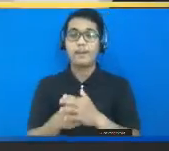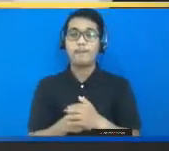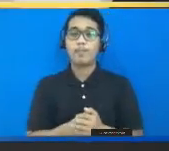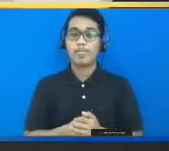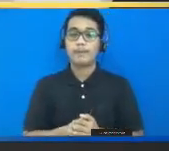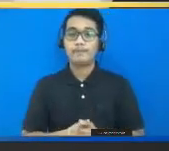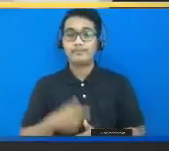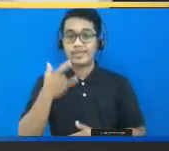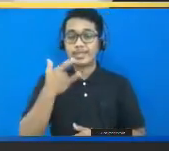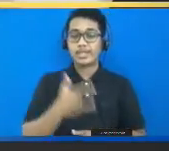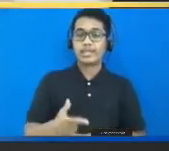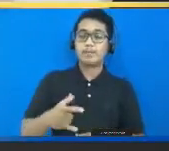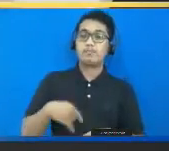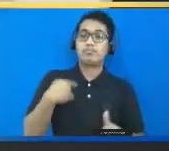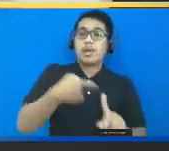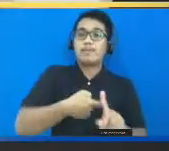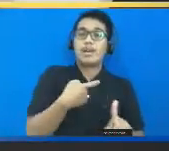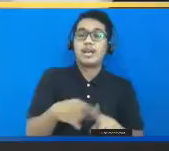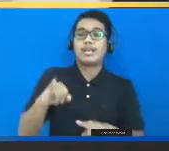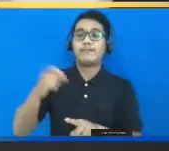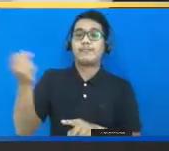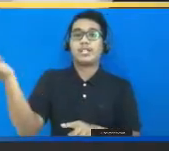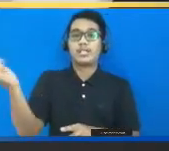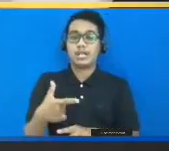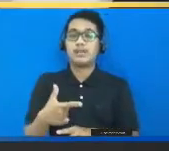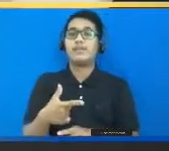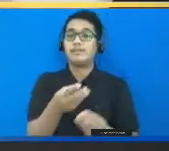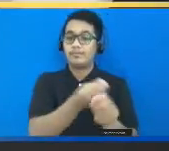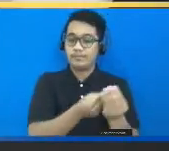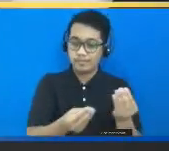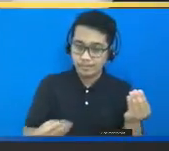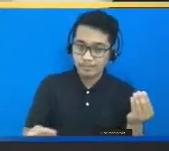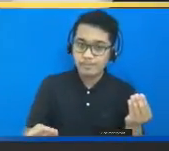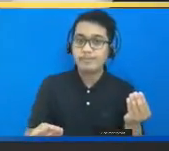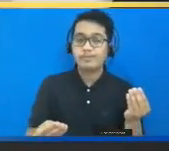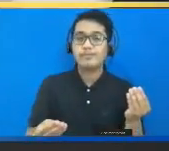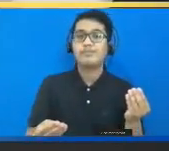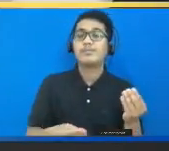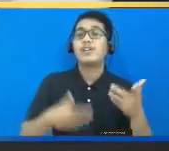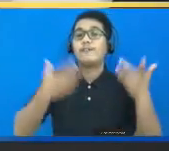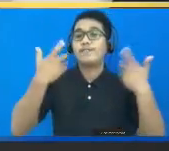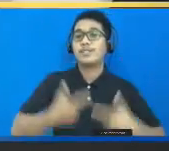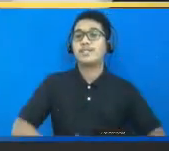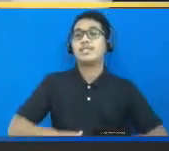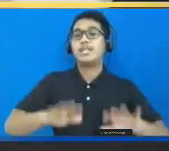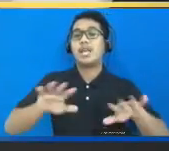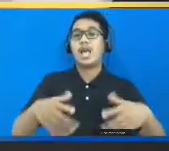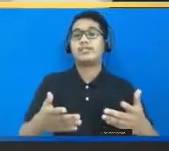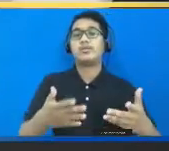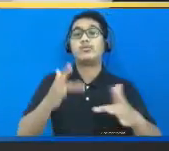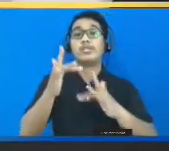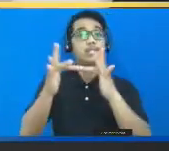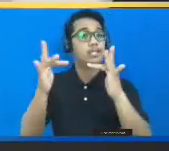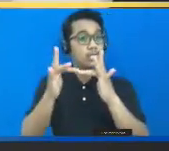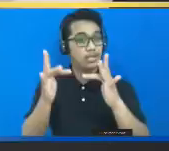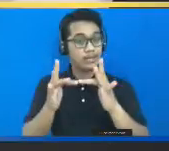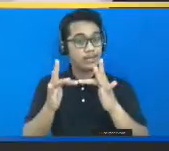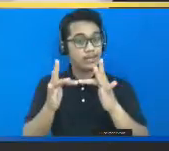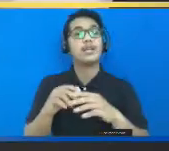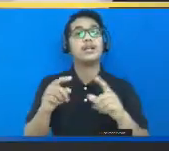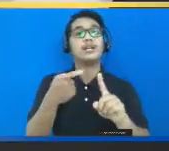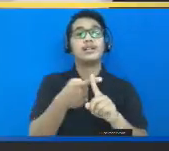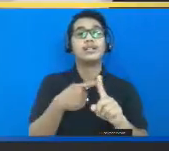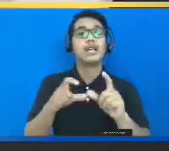tetep perbanyak di investasi di infrastruktur baik itu ke struktur fisik maupun yang internet terus